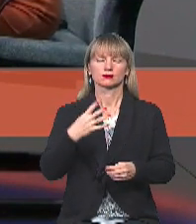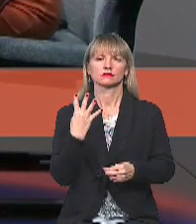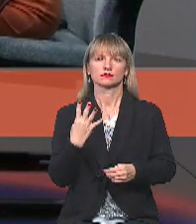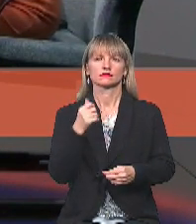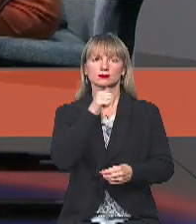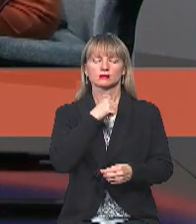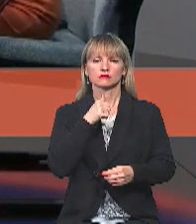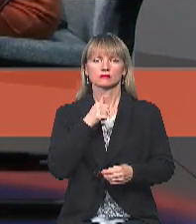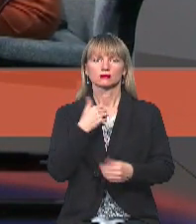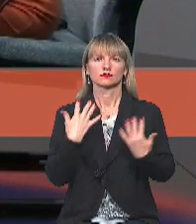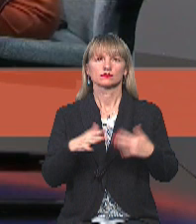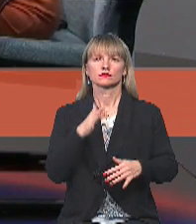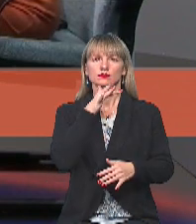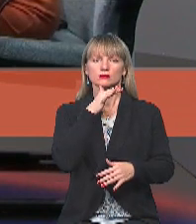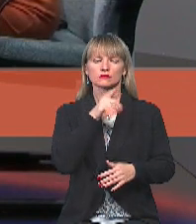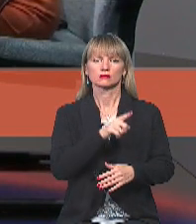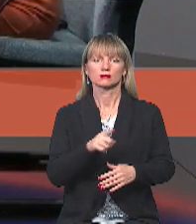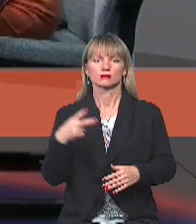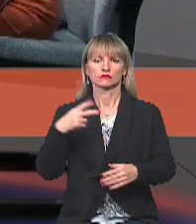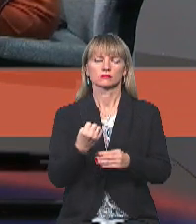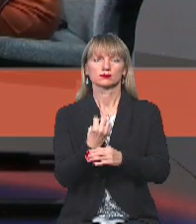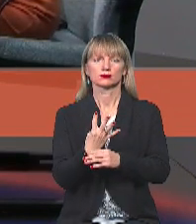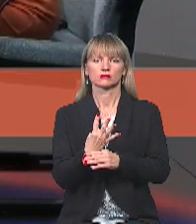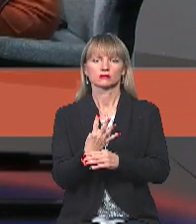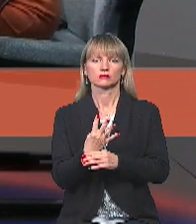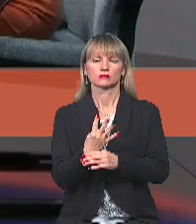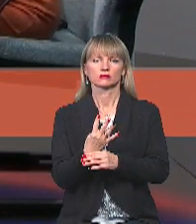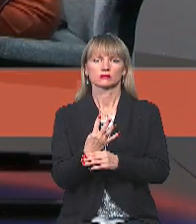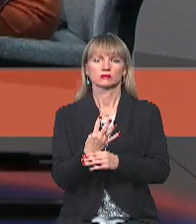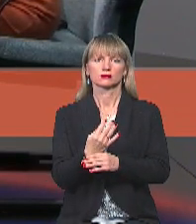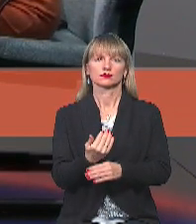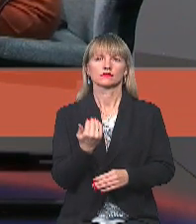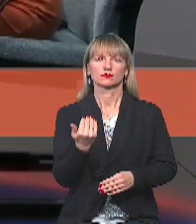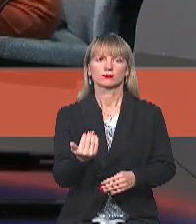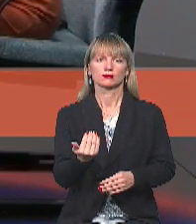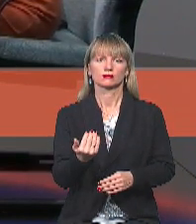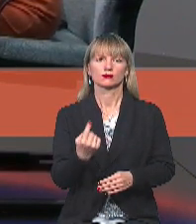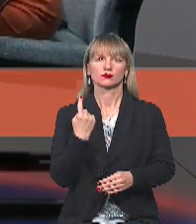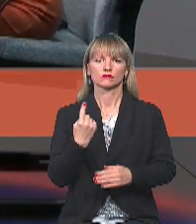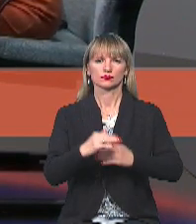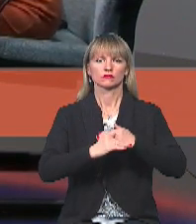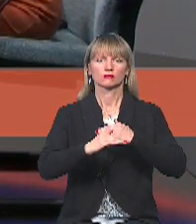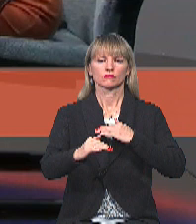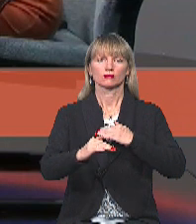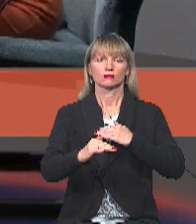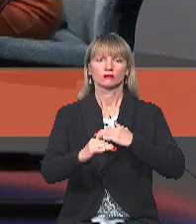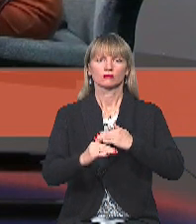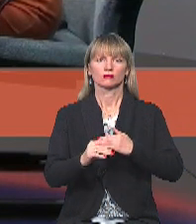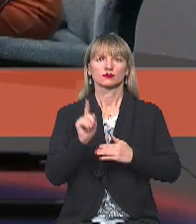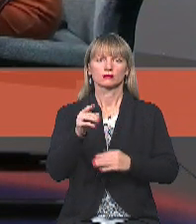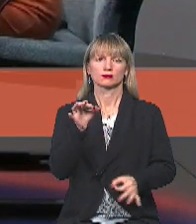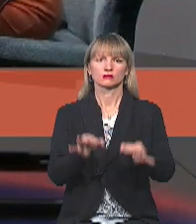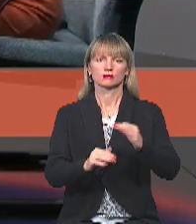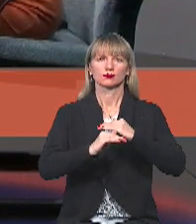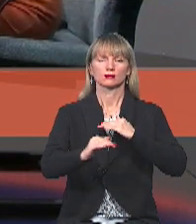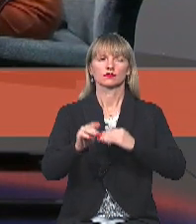2004-го, вже 5 від 2014-го. Ви один в полі, отам, в судовому